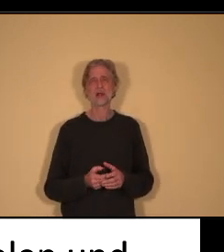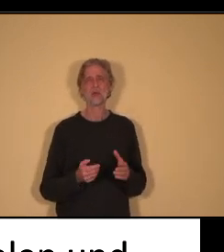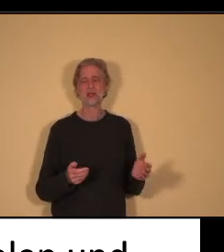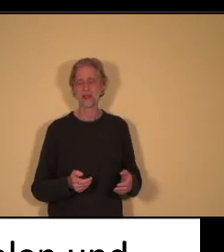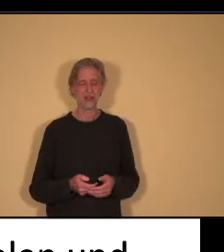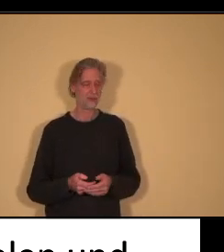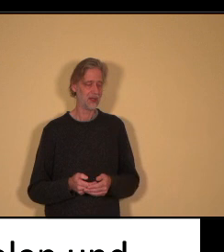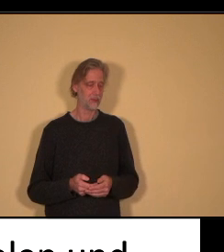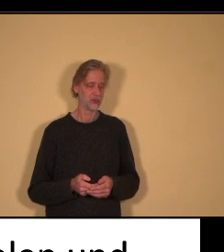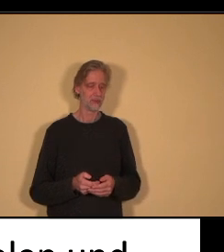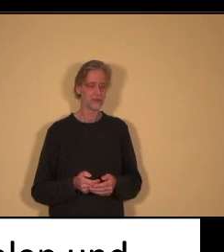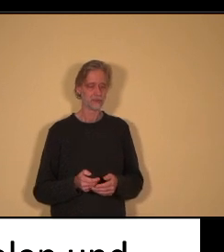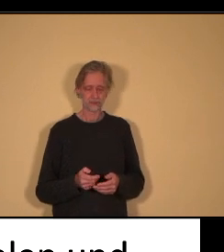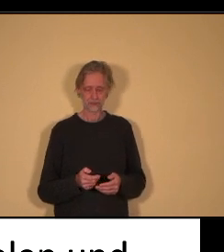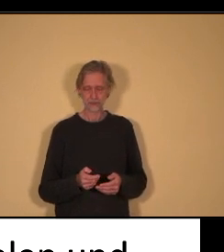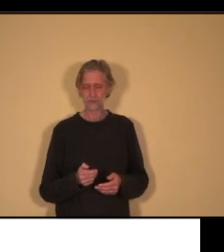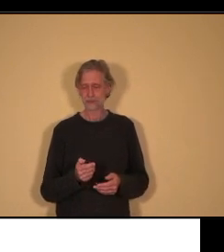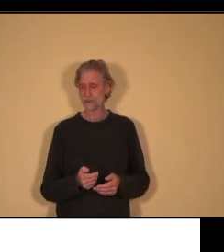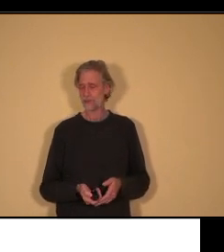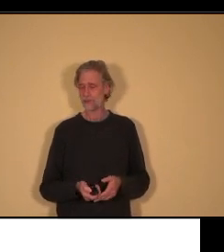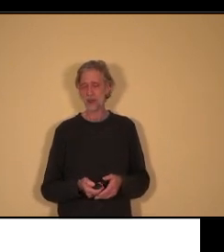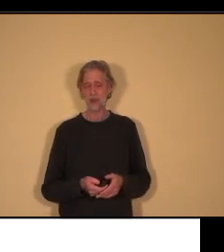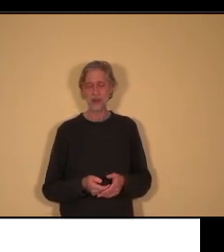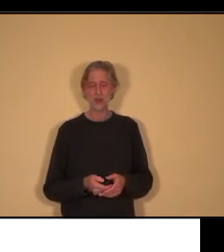stark untergeregelt werden muss.